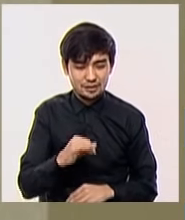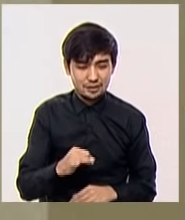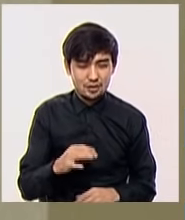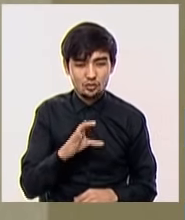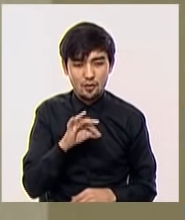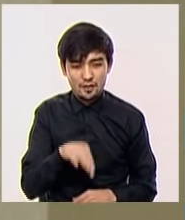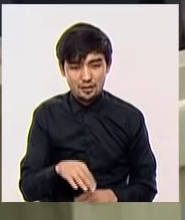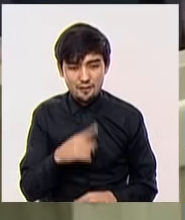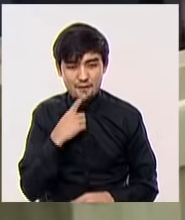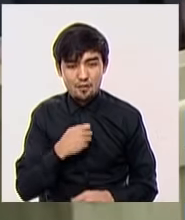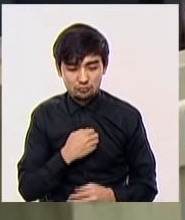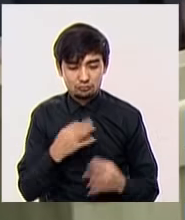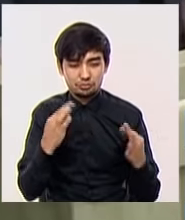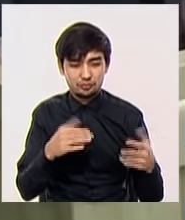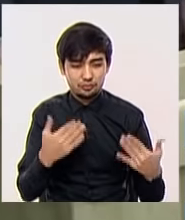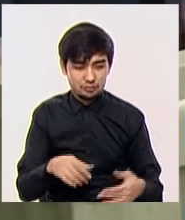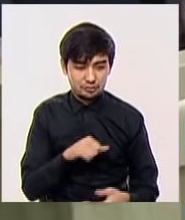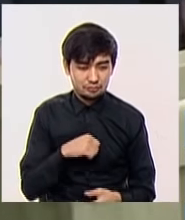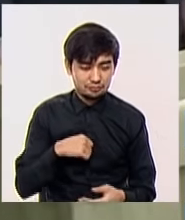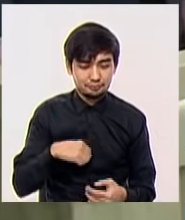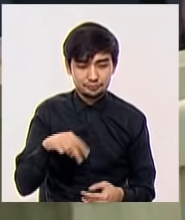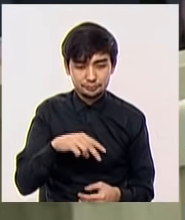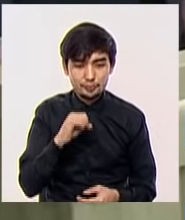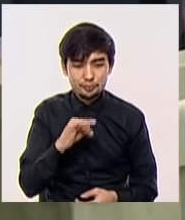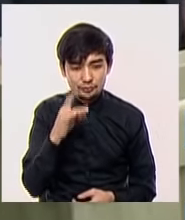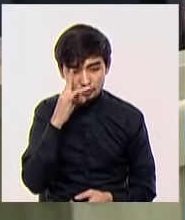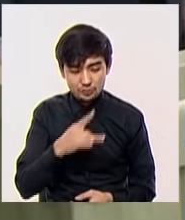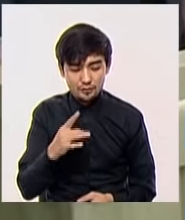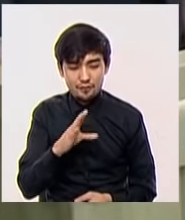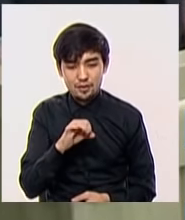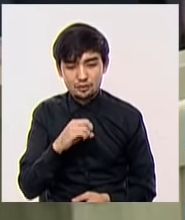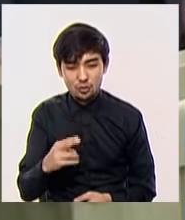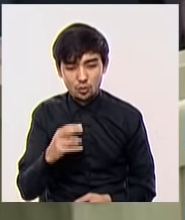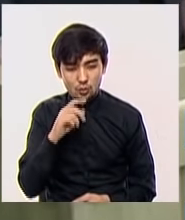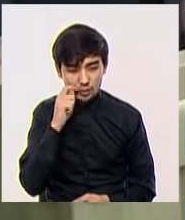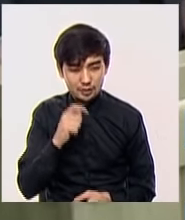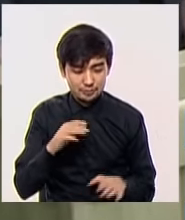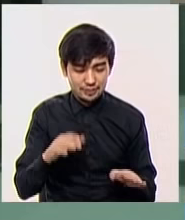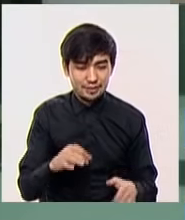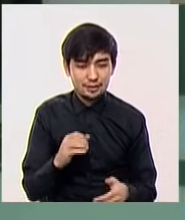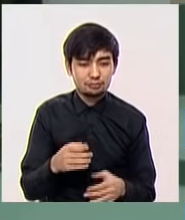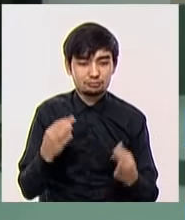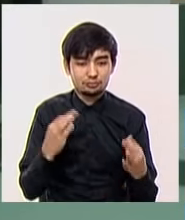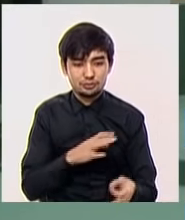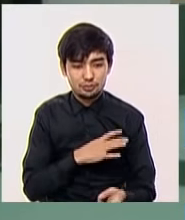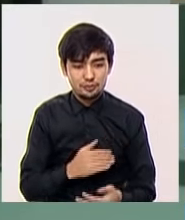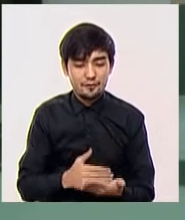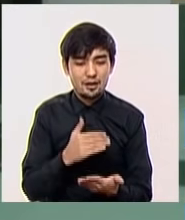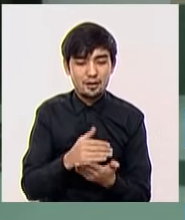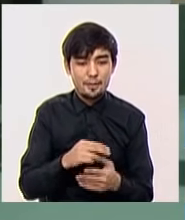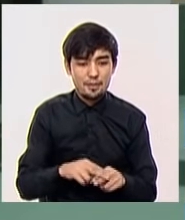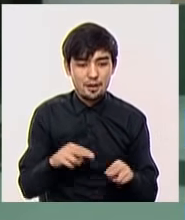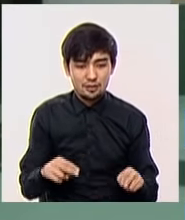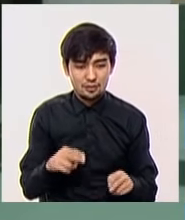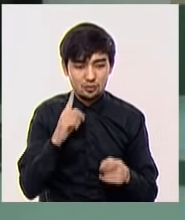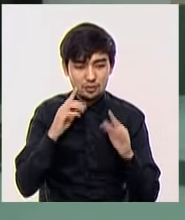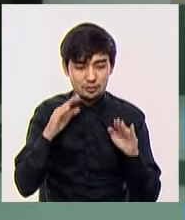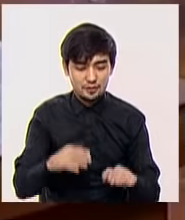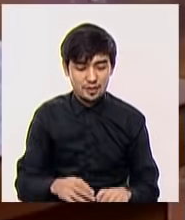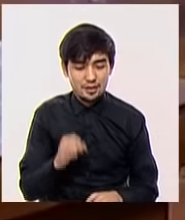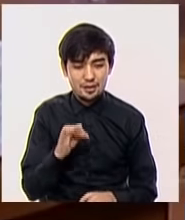вот войск на территории самопровозглашенных республик на востоке украины согласие дала верхняя палата федерального собрания